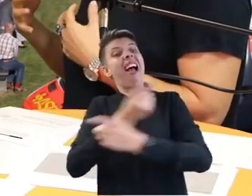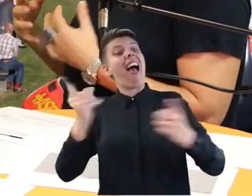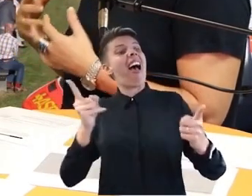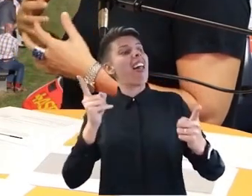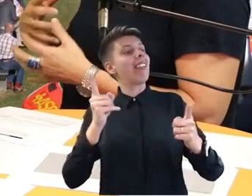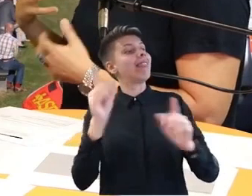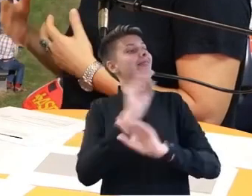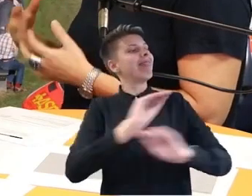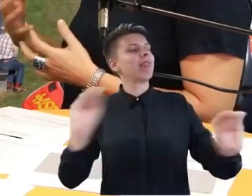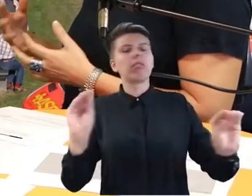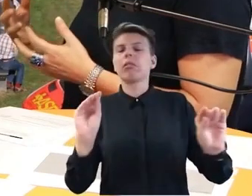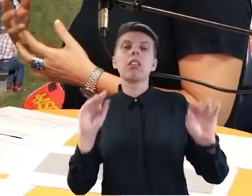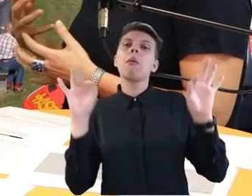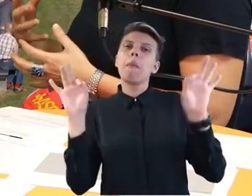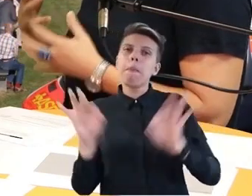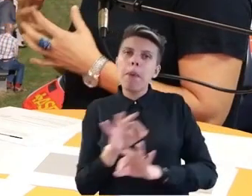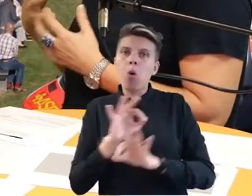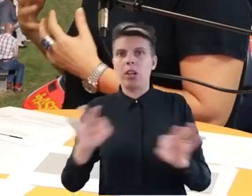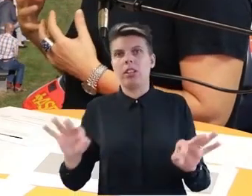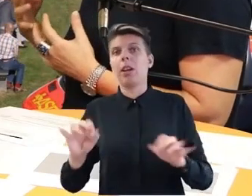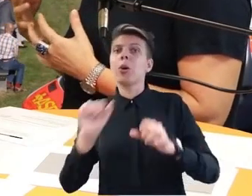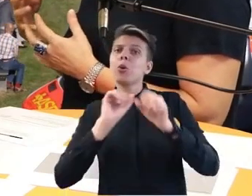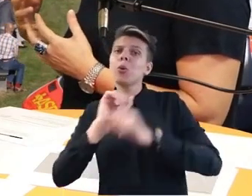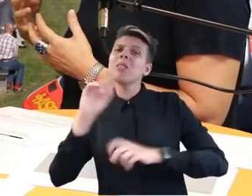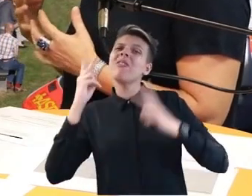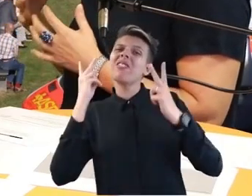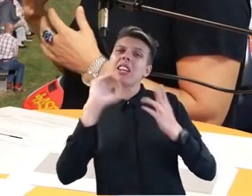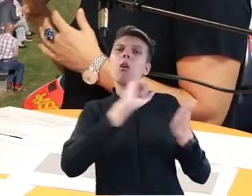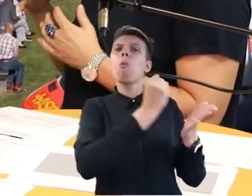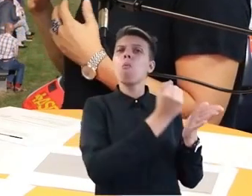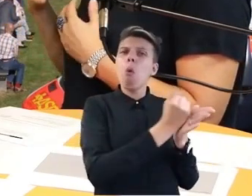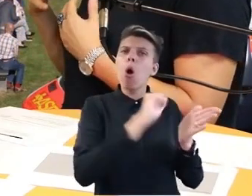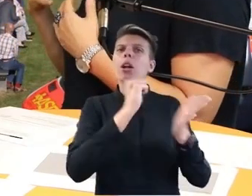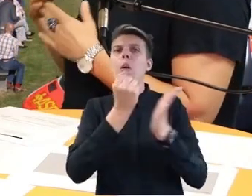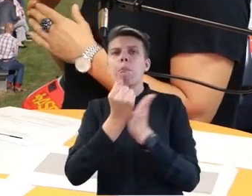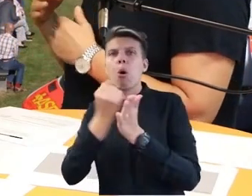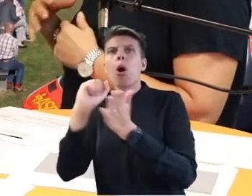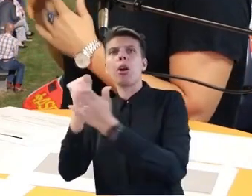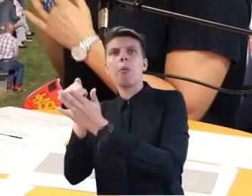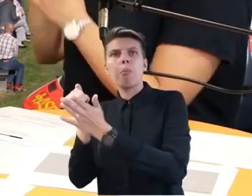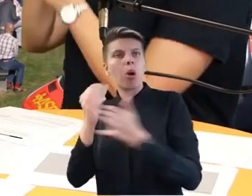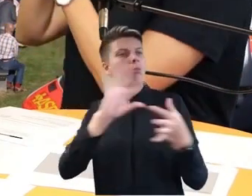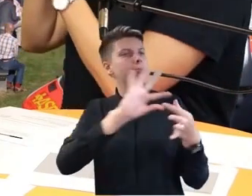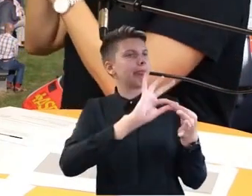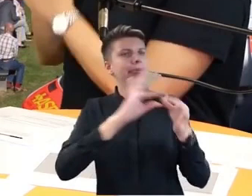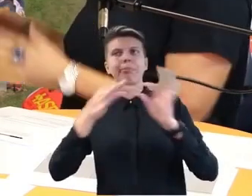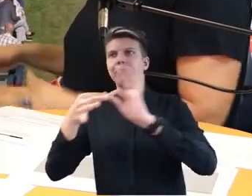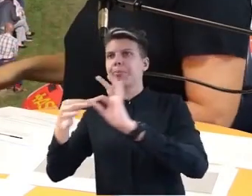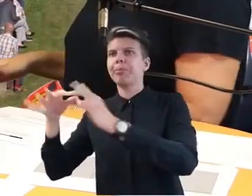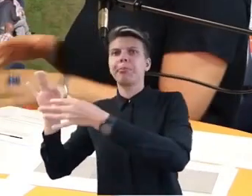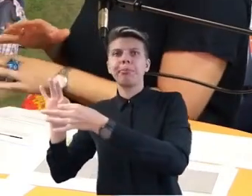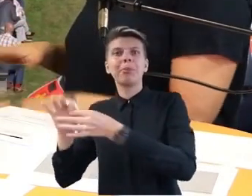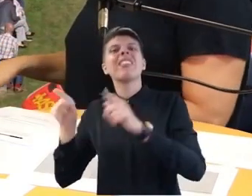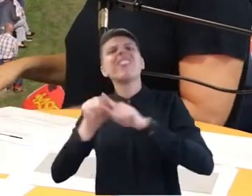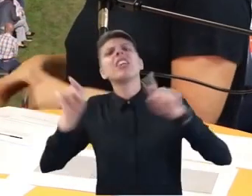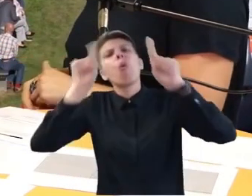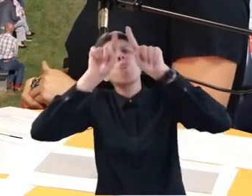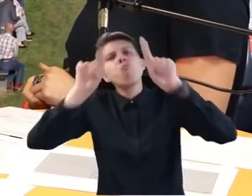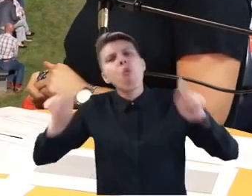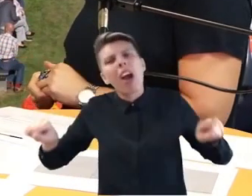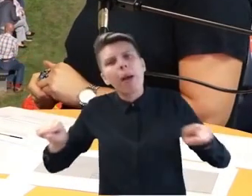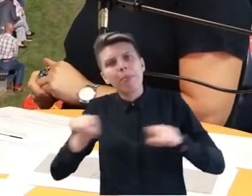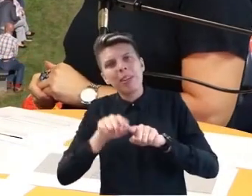die behördliche kommunikation so aufgebaut sein dass man möglicherweise ja wieso eine pyramide irgendwie die